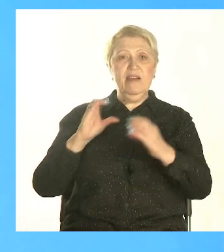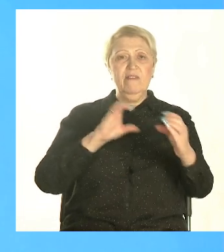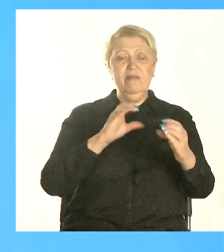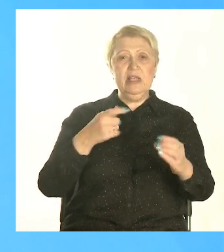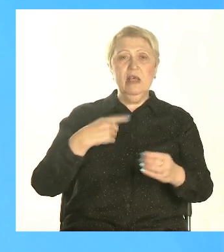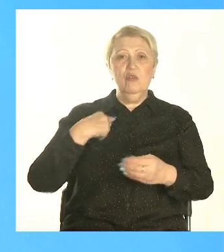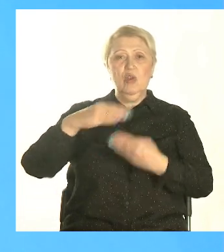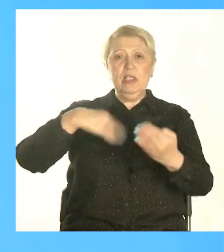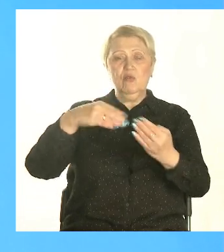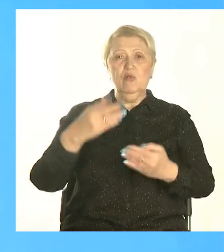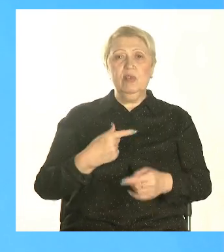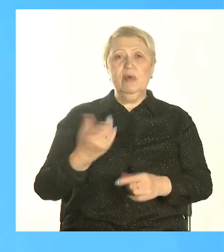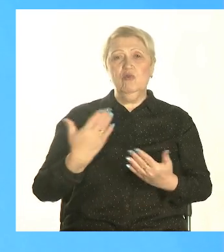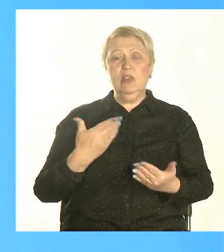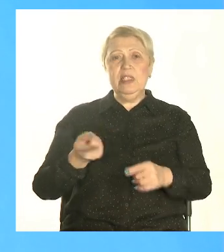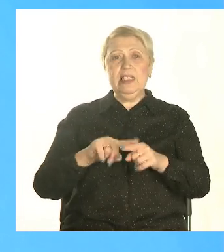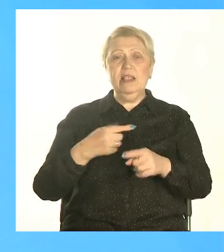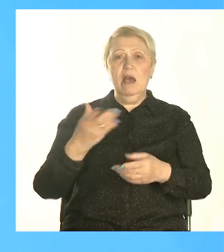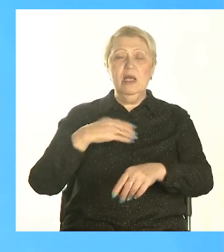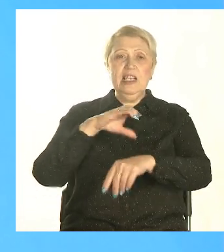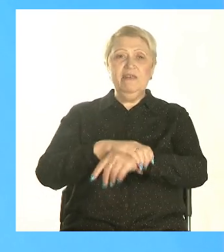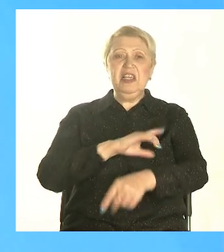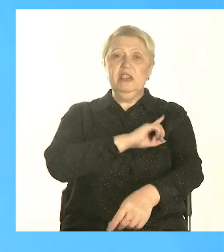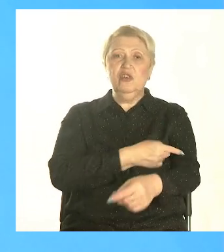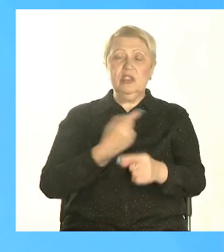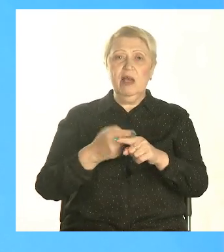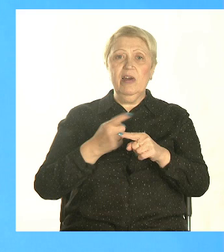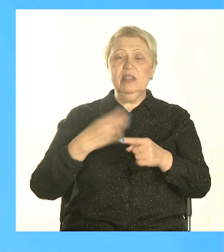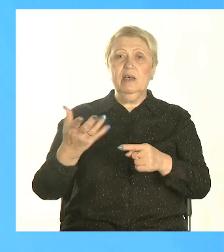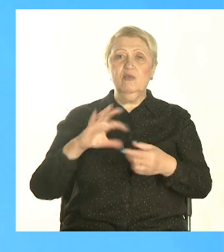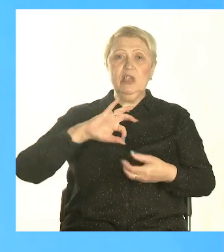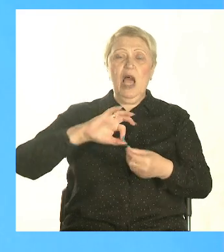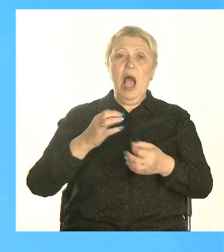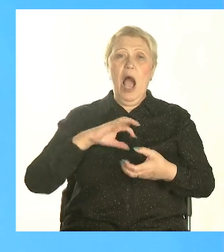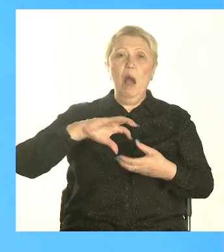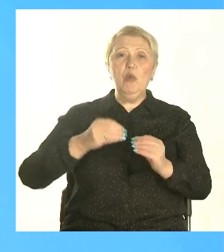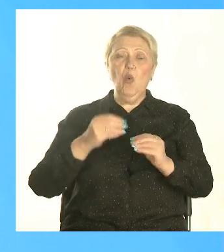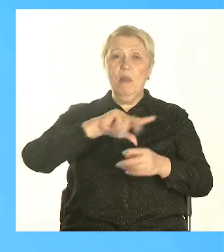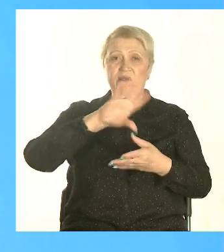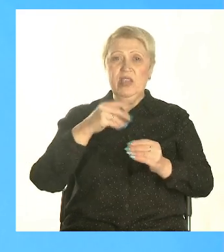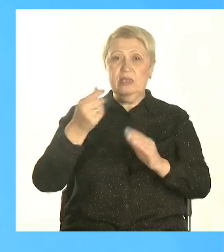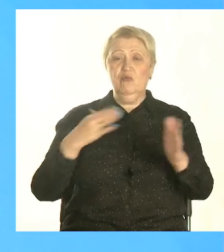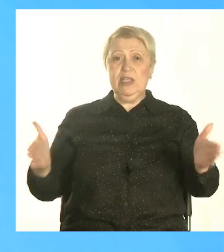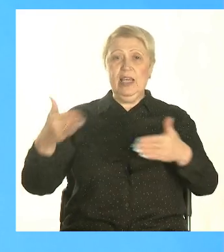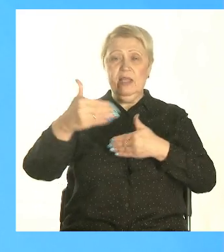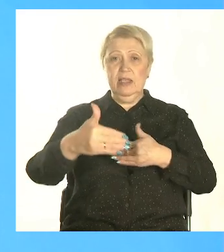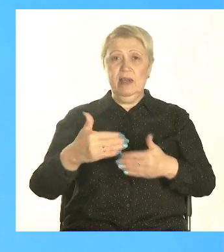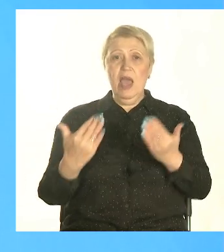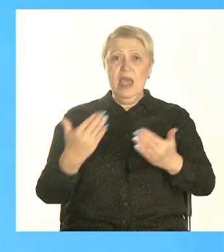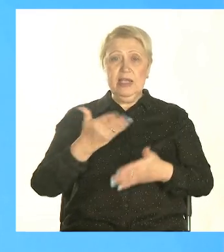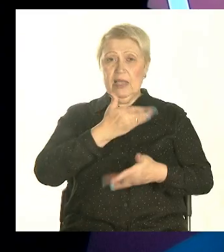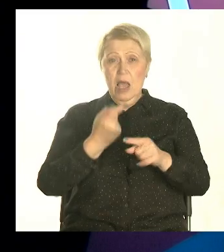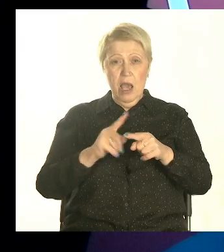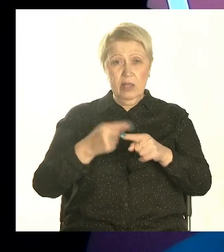из фактически. А фактически это объем контейнеров, количество контейнеров. Ага. Без регистрации в нашем реестре этого договора